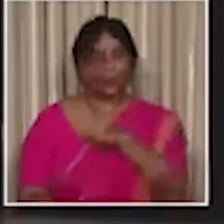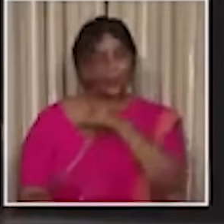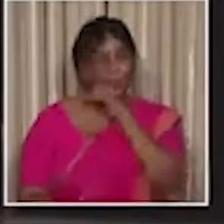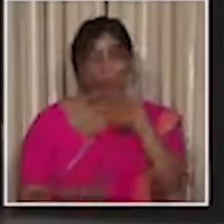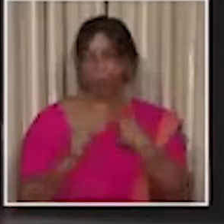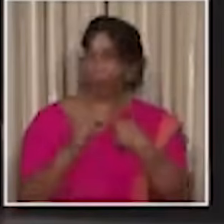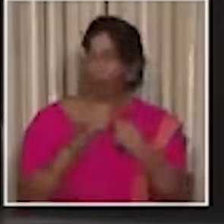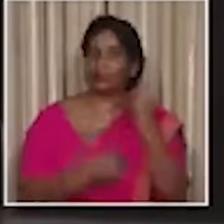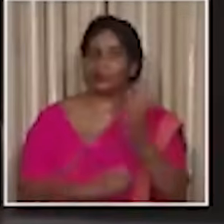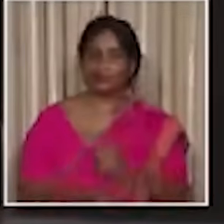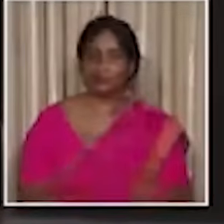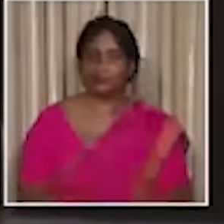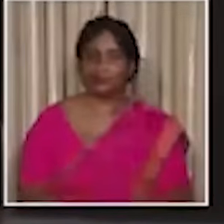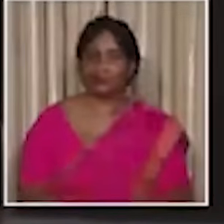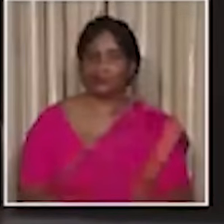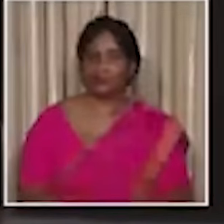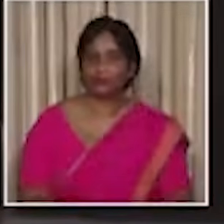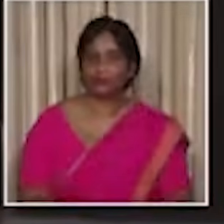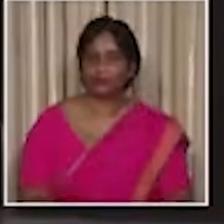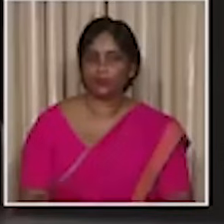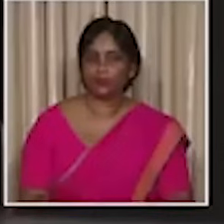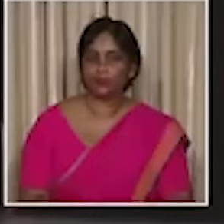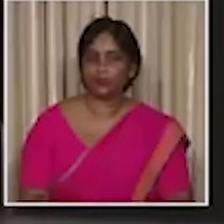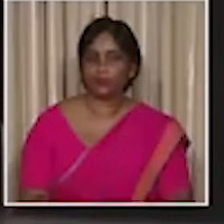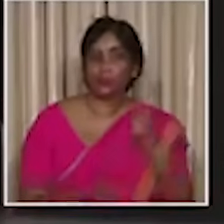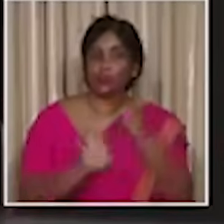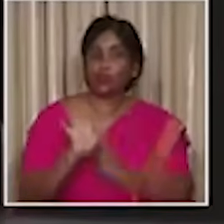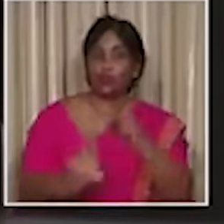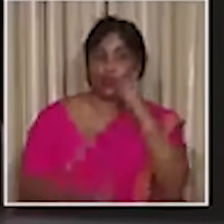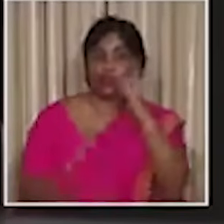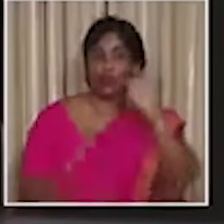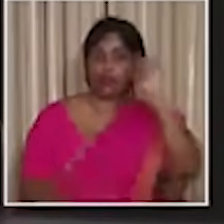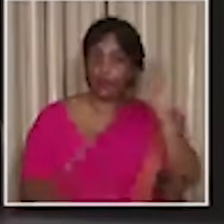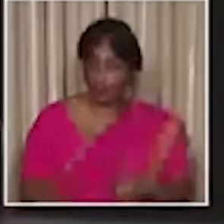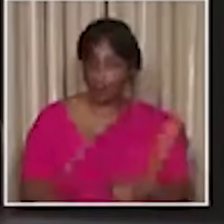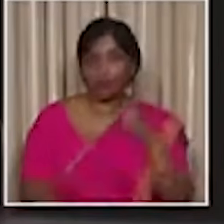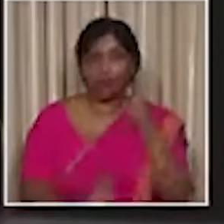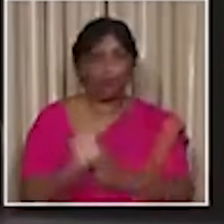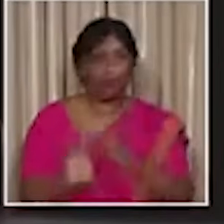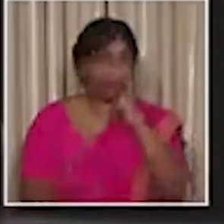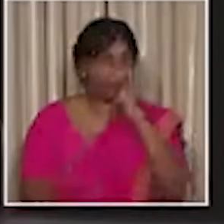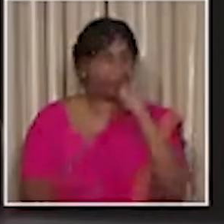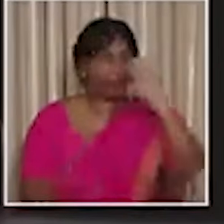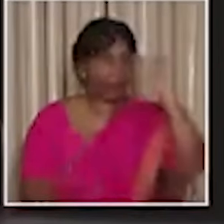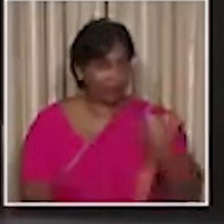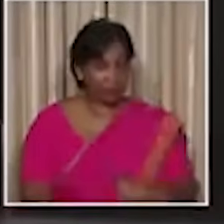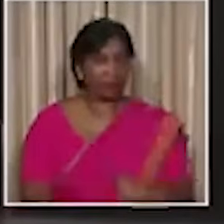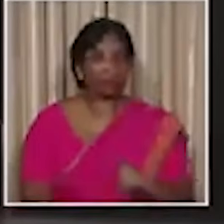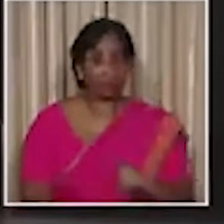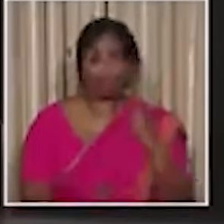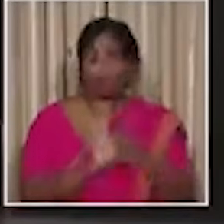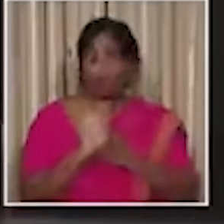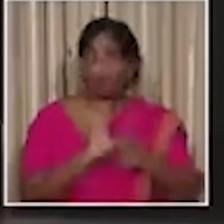දෙන්න තමයි මම ආවේ ඔබතුමා කිව්වා මේ අවුරුද්දටම 40000යි අවුරුද්දකට 40000යි අවුරුදු